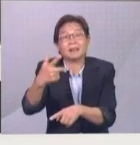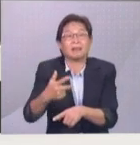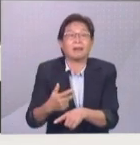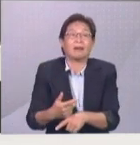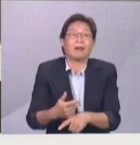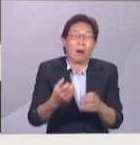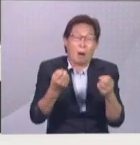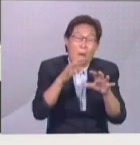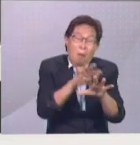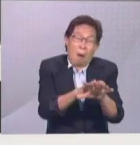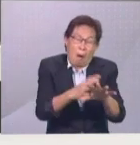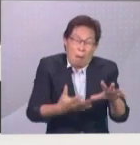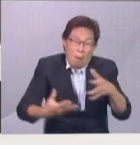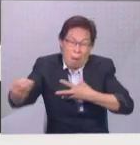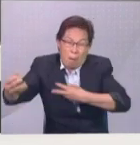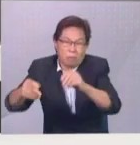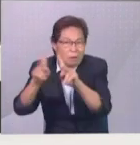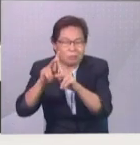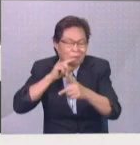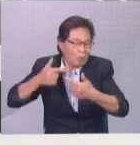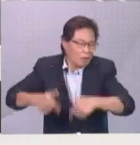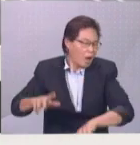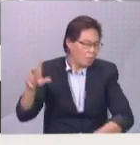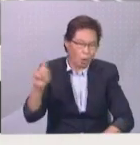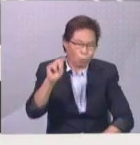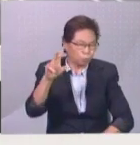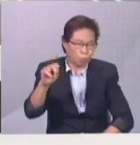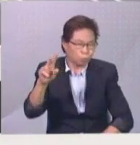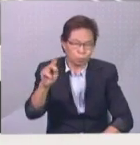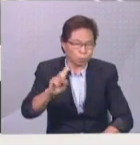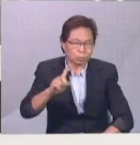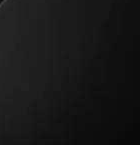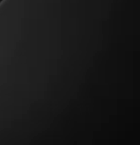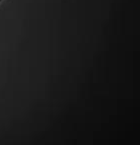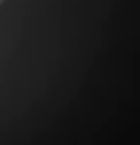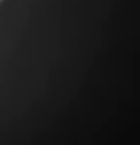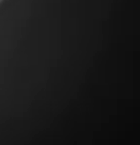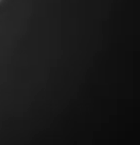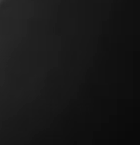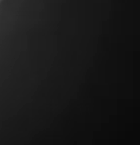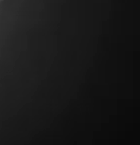kampung juga tidak dibenarkan. Tidak boleh. Ya. Kita tidak benarkan.